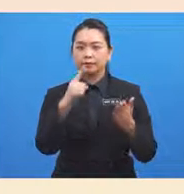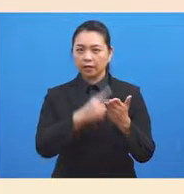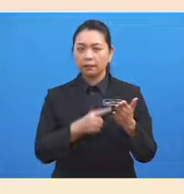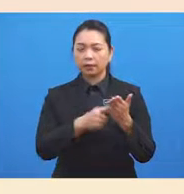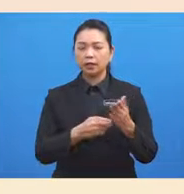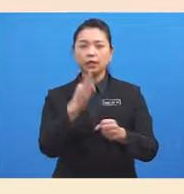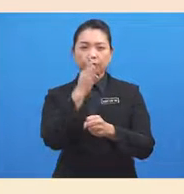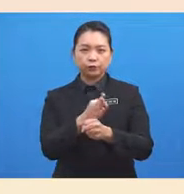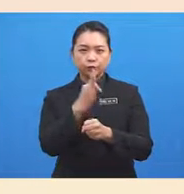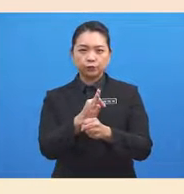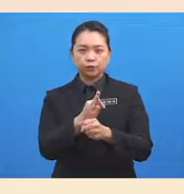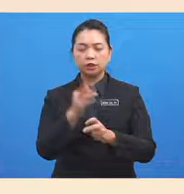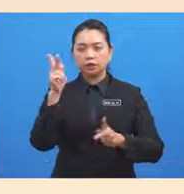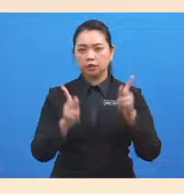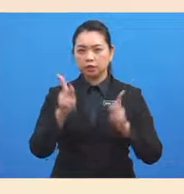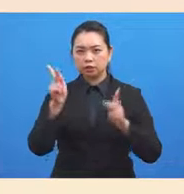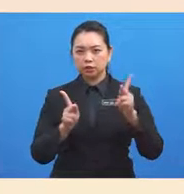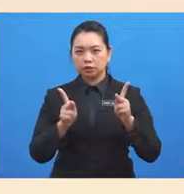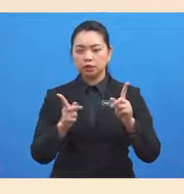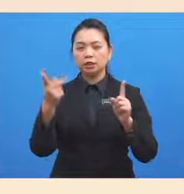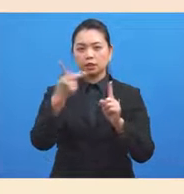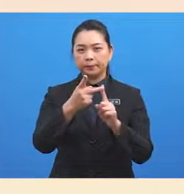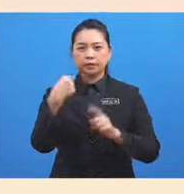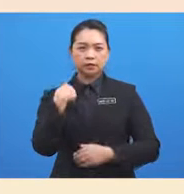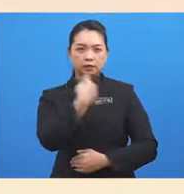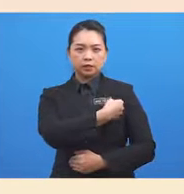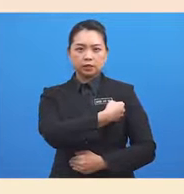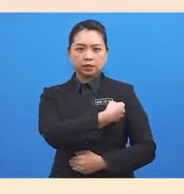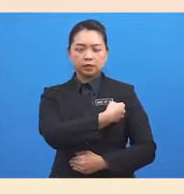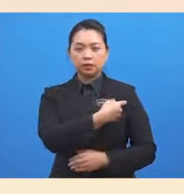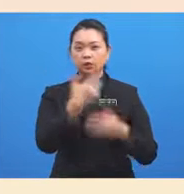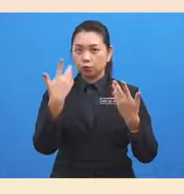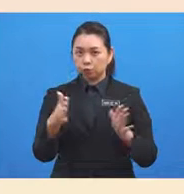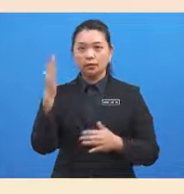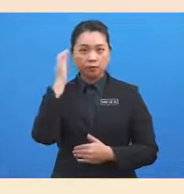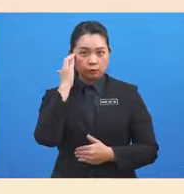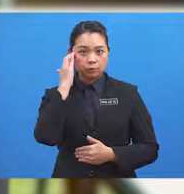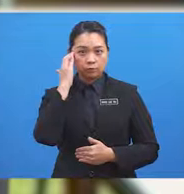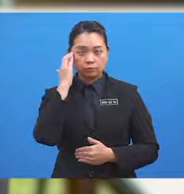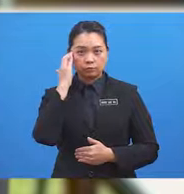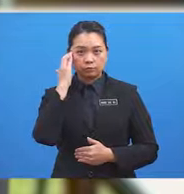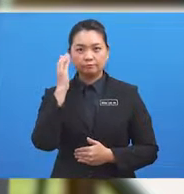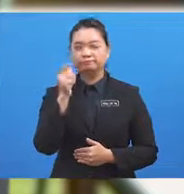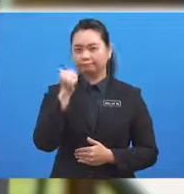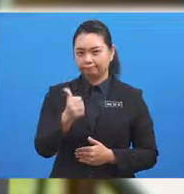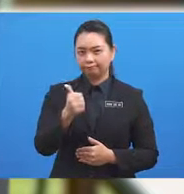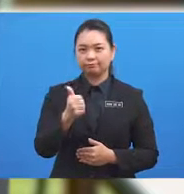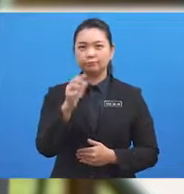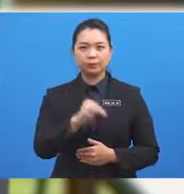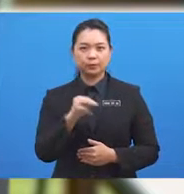Apakah fungsi kenderaan tersebut kepada kita? Kamu sudah tahu jawapannya? Bijak,